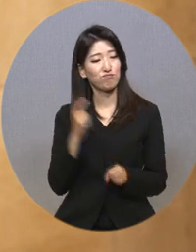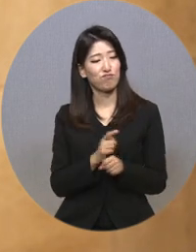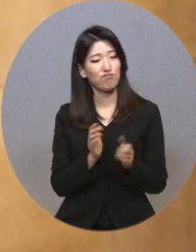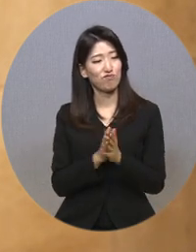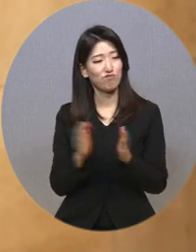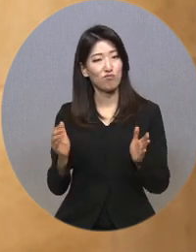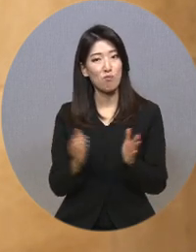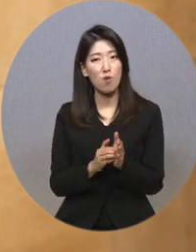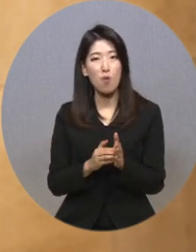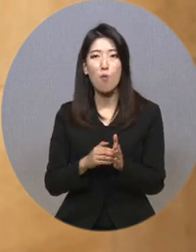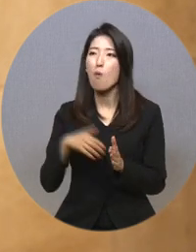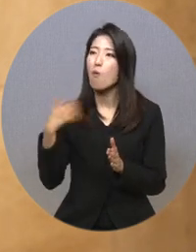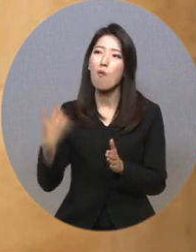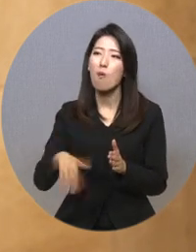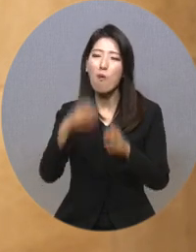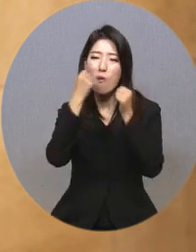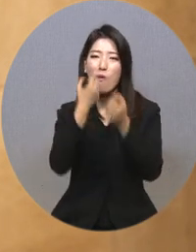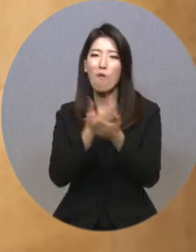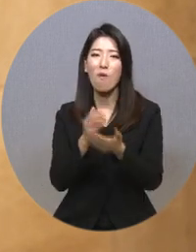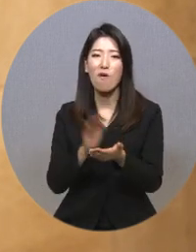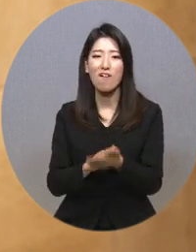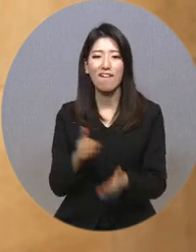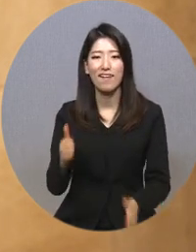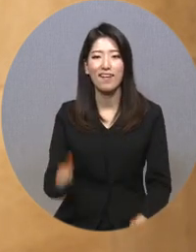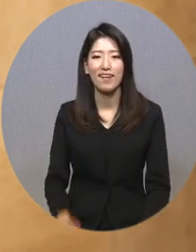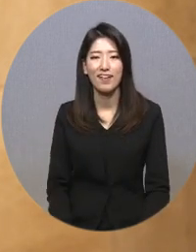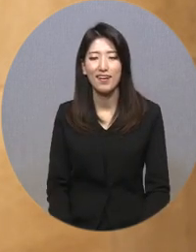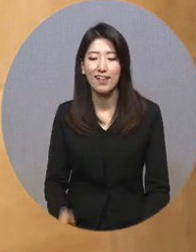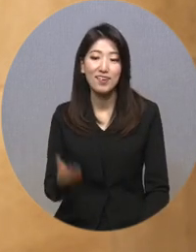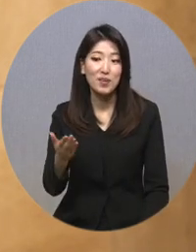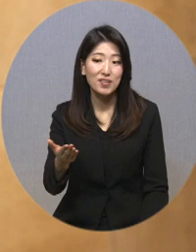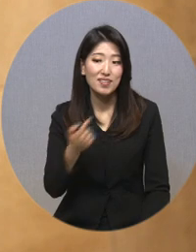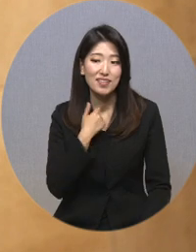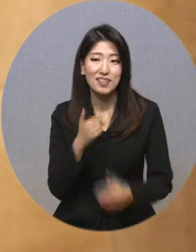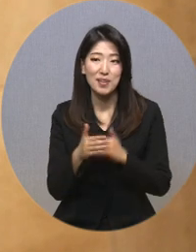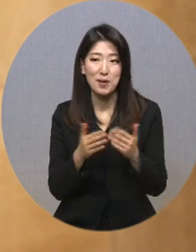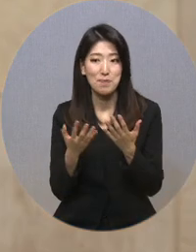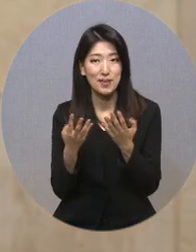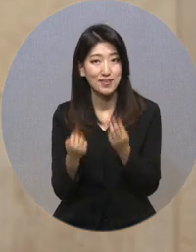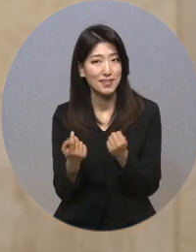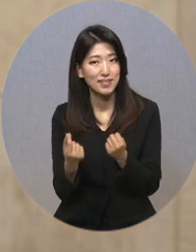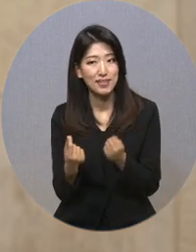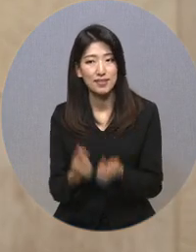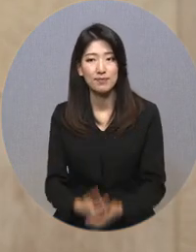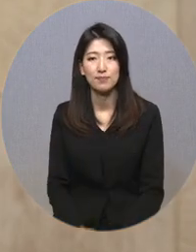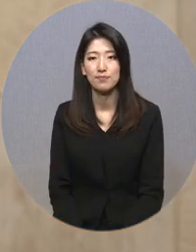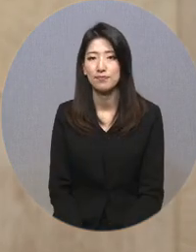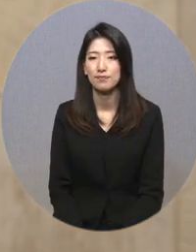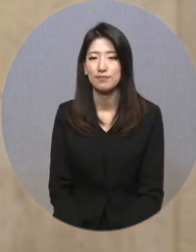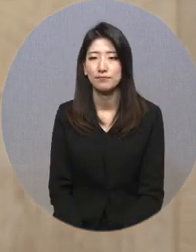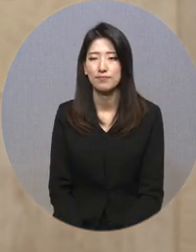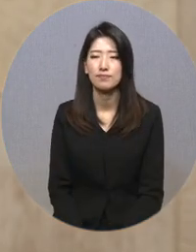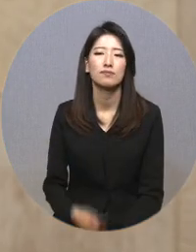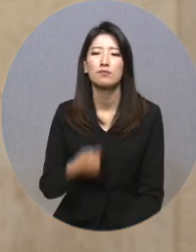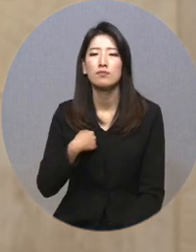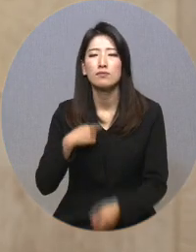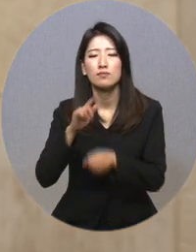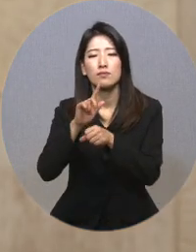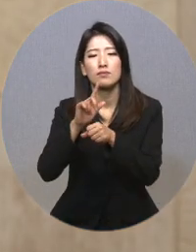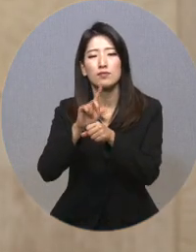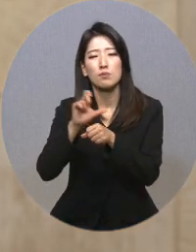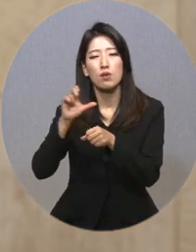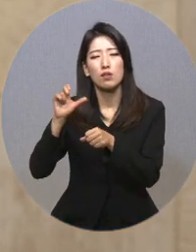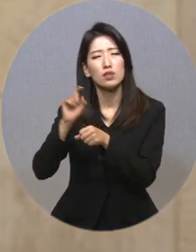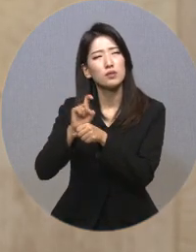굉장히 혁신적인데 예. 아무래도 이것도 그 총장님 어떤 경험이나 이런 데서 혹시 오는 걸까요? 제가 한 10여 년 저희들 충격을 줬다고